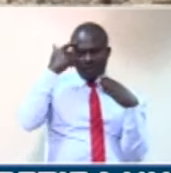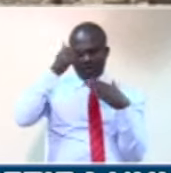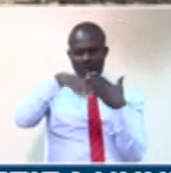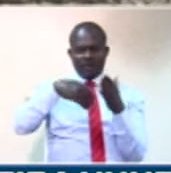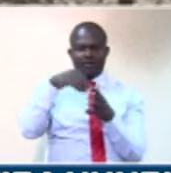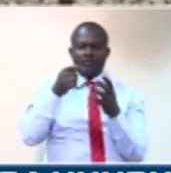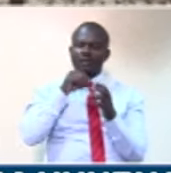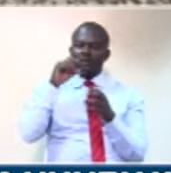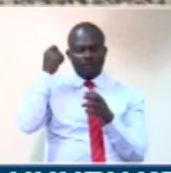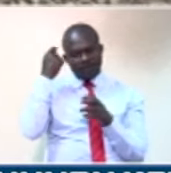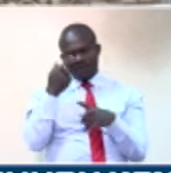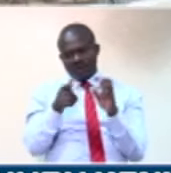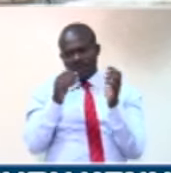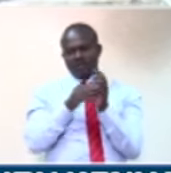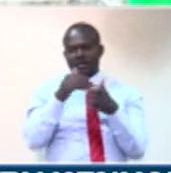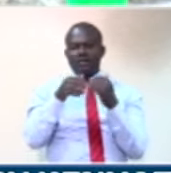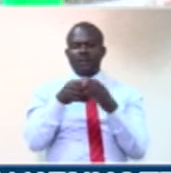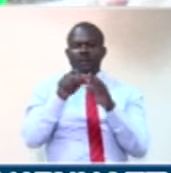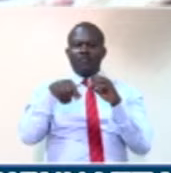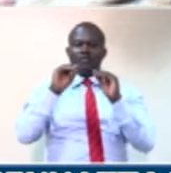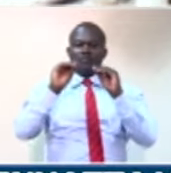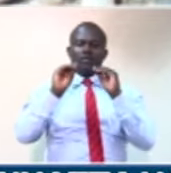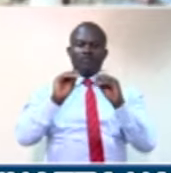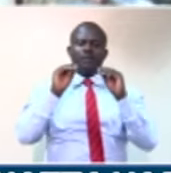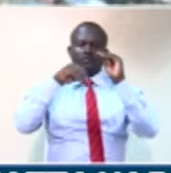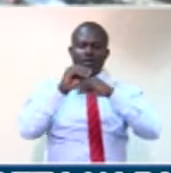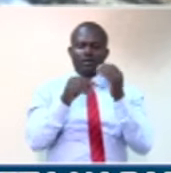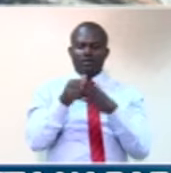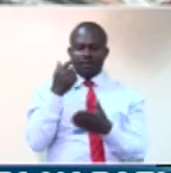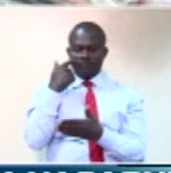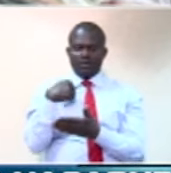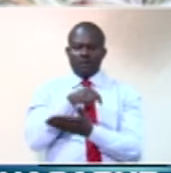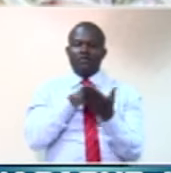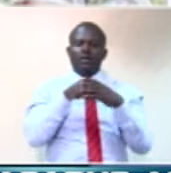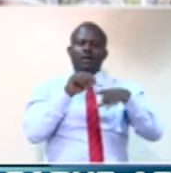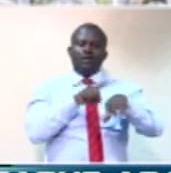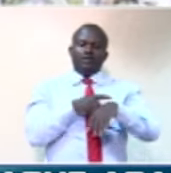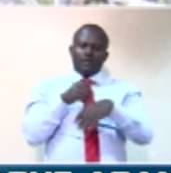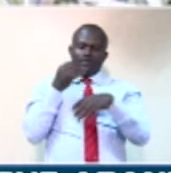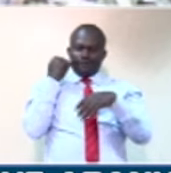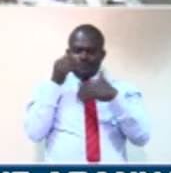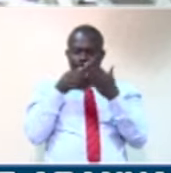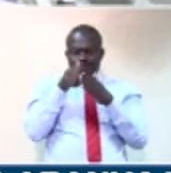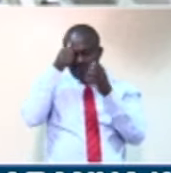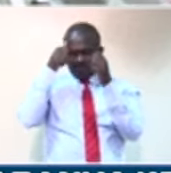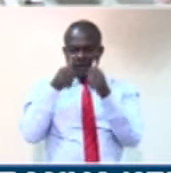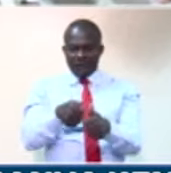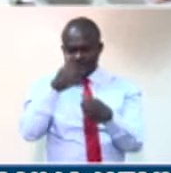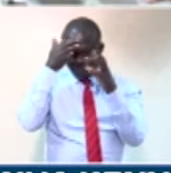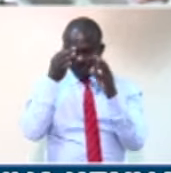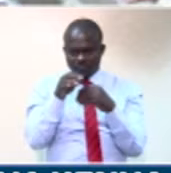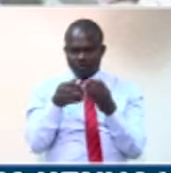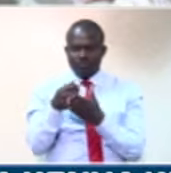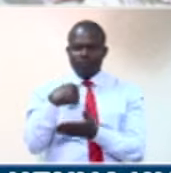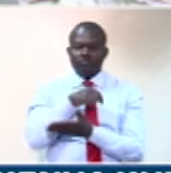ikintu batumva ariko gukomeza kwigisha. Umusaruro uri konsta mu gihe abarobyi baramutse bakurikije ingamba